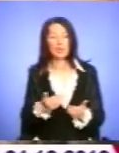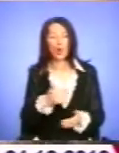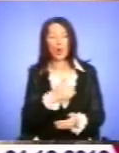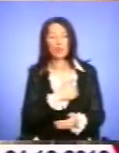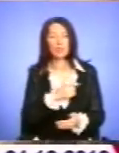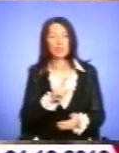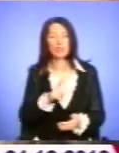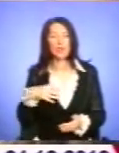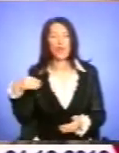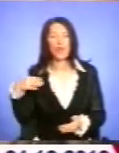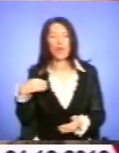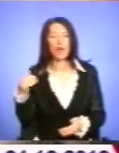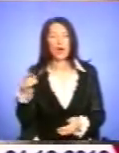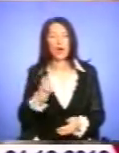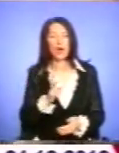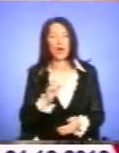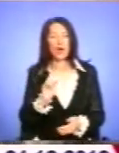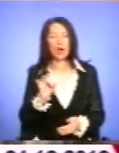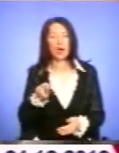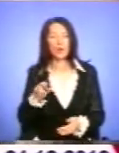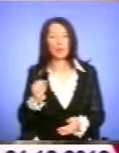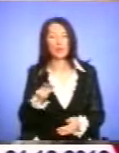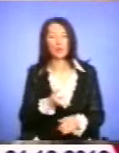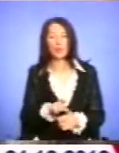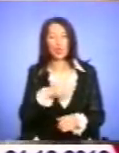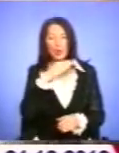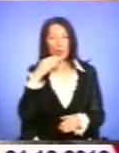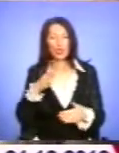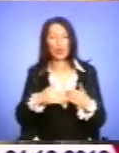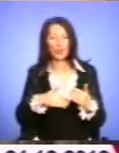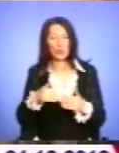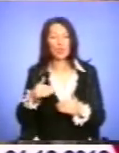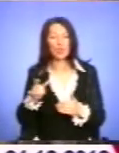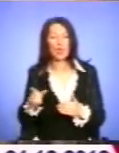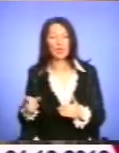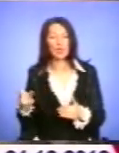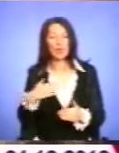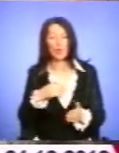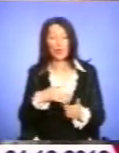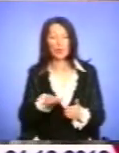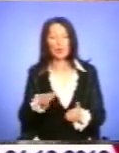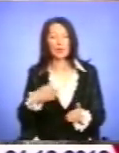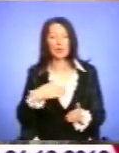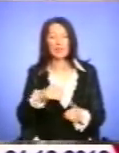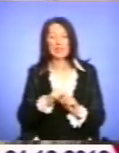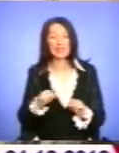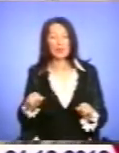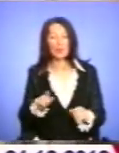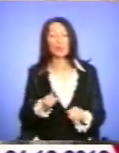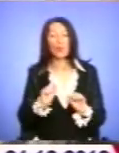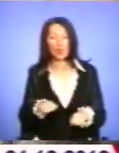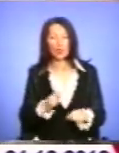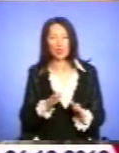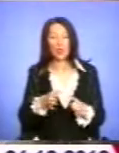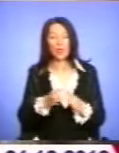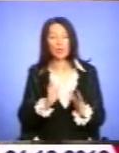зі Львова, Карпати, але там дуже багато професіоналів, то ми їм, на жаль, відмовили, бо в нас можна, щоб в команді було тільки два,